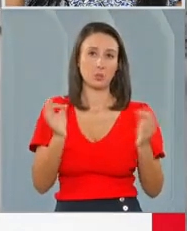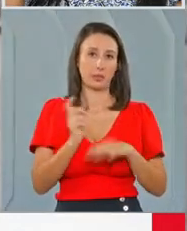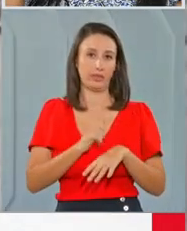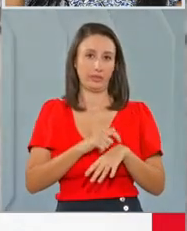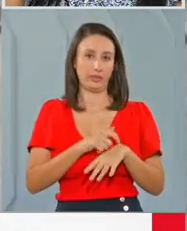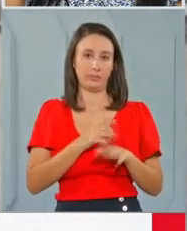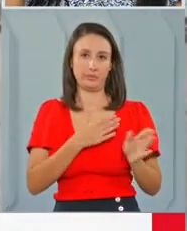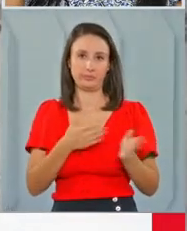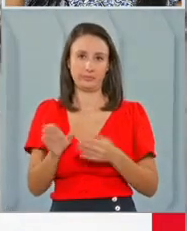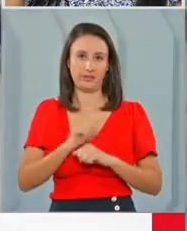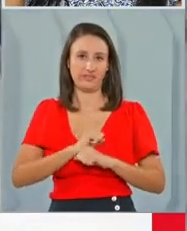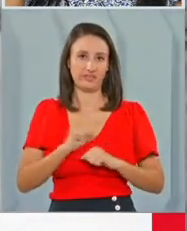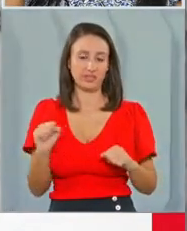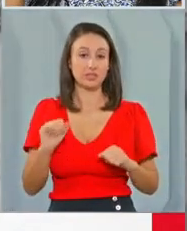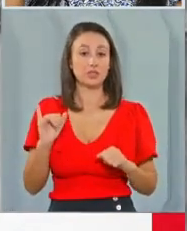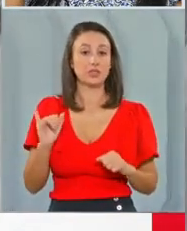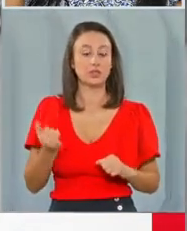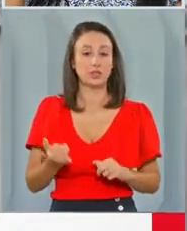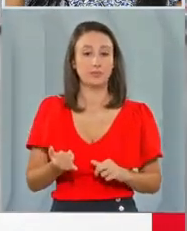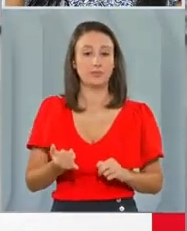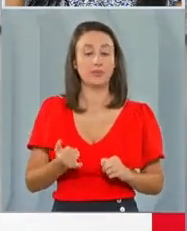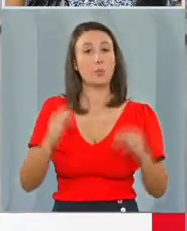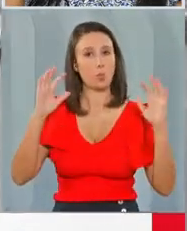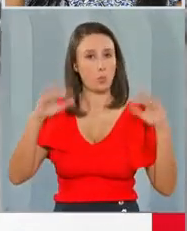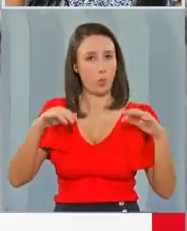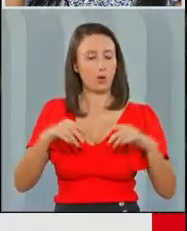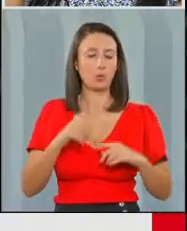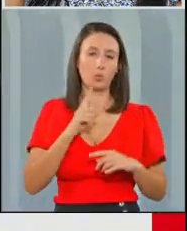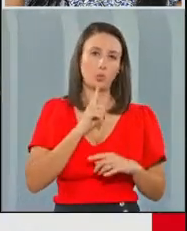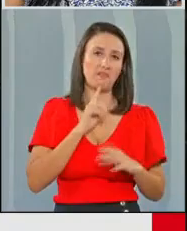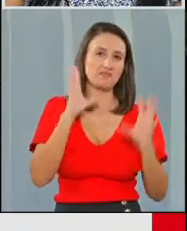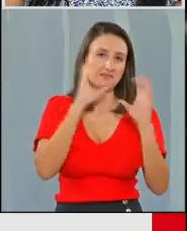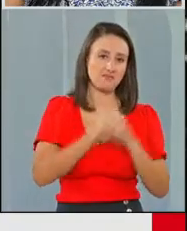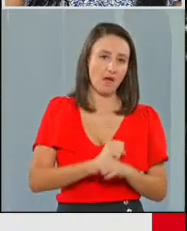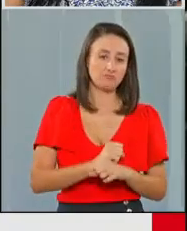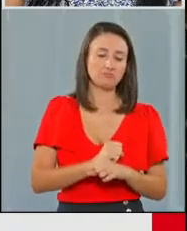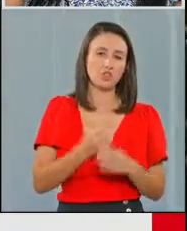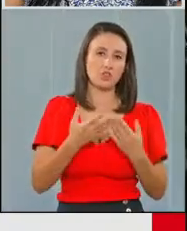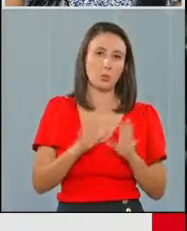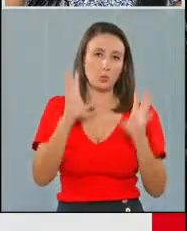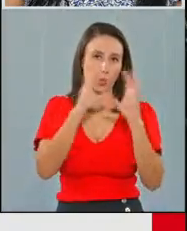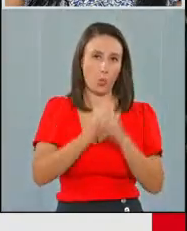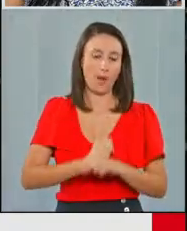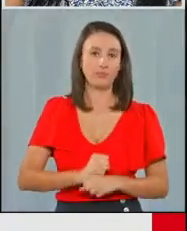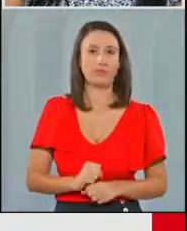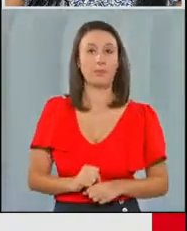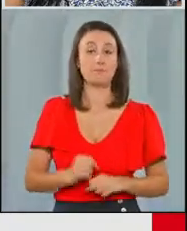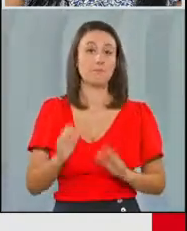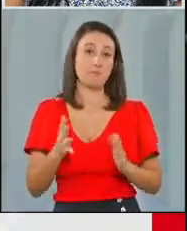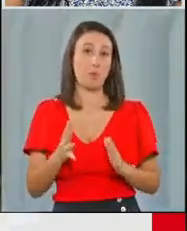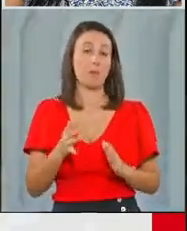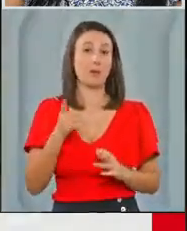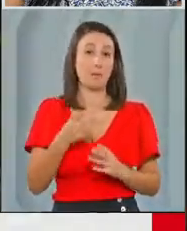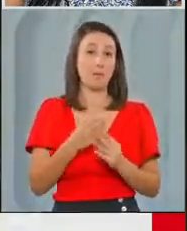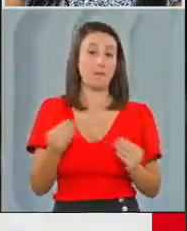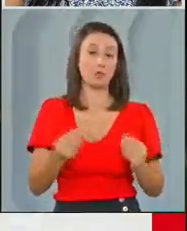timp intensificări de vânt și averse, undeva mai spre seară, poate la începutul nopții, însă probabilitatea mai